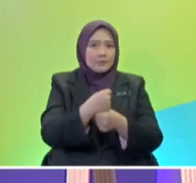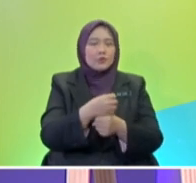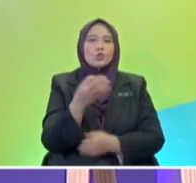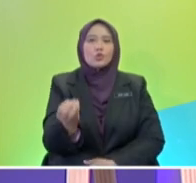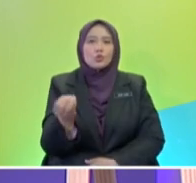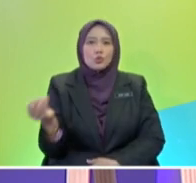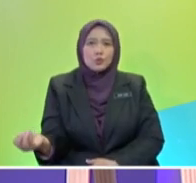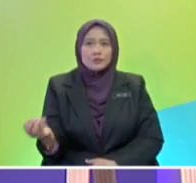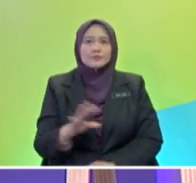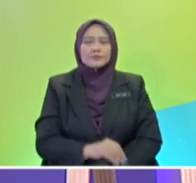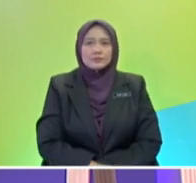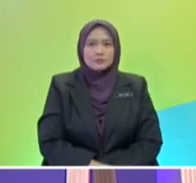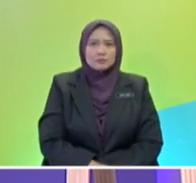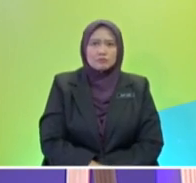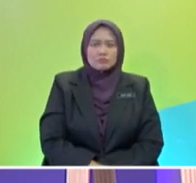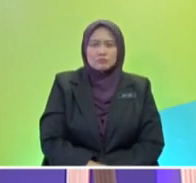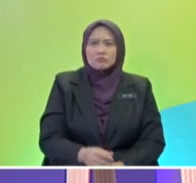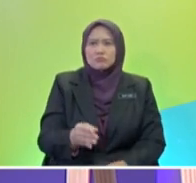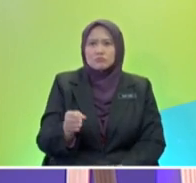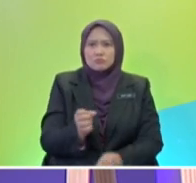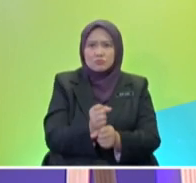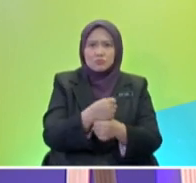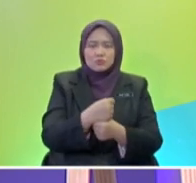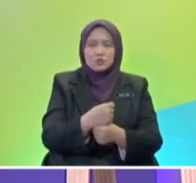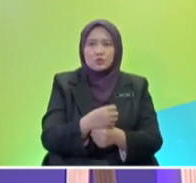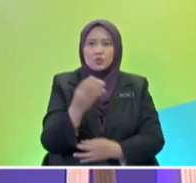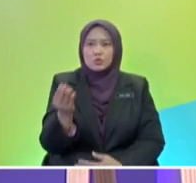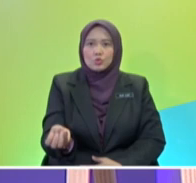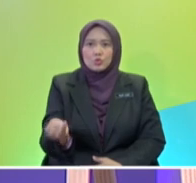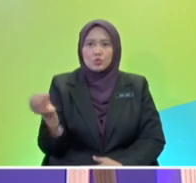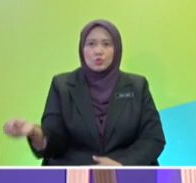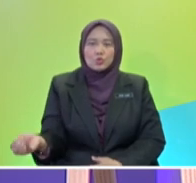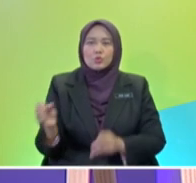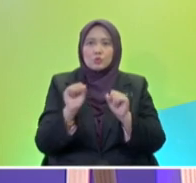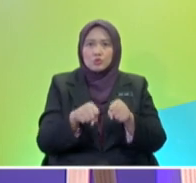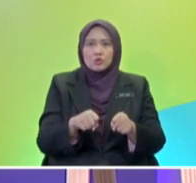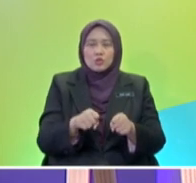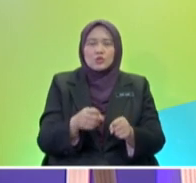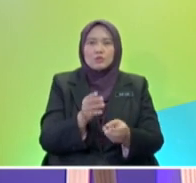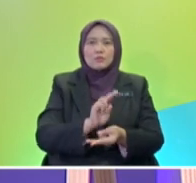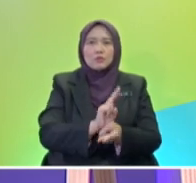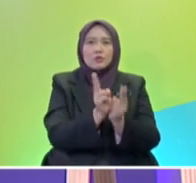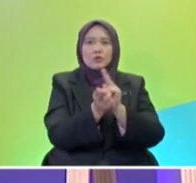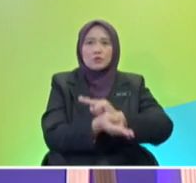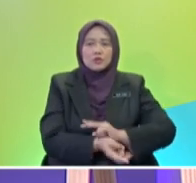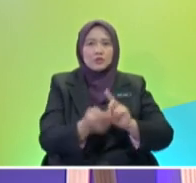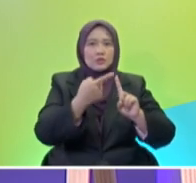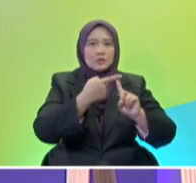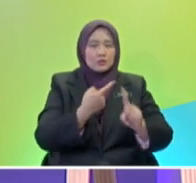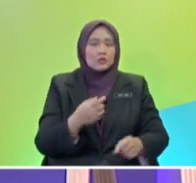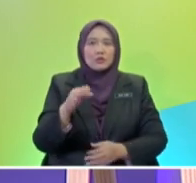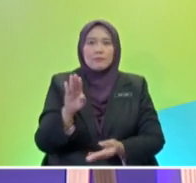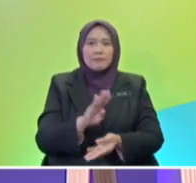bentuk objek sesuatu objek itu dia boleh berubah daripada bentuk asalnya apabila dikenakan